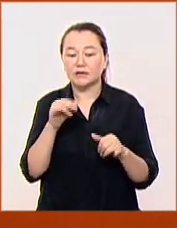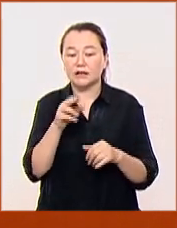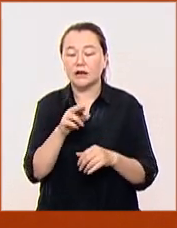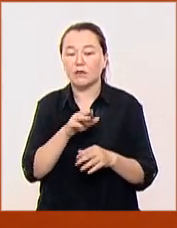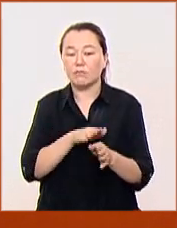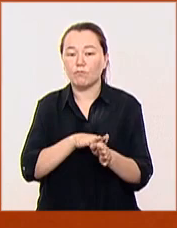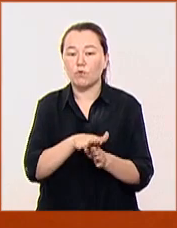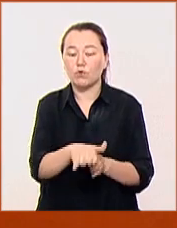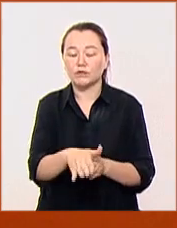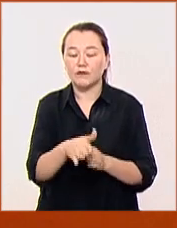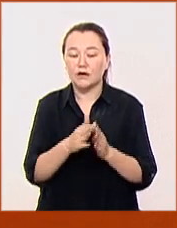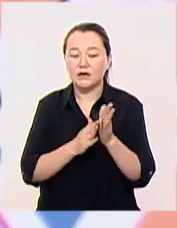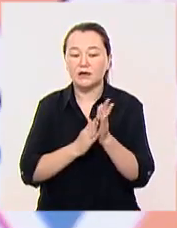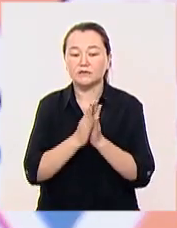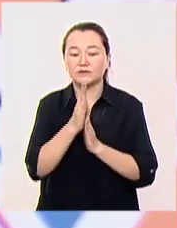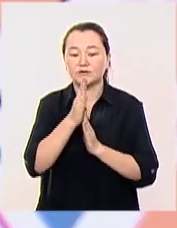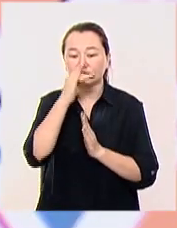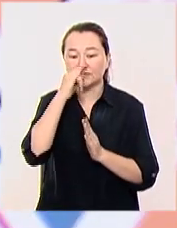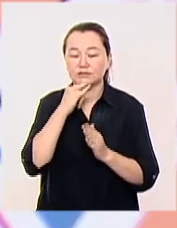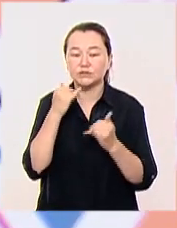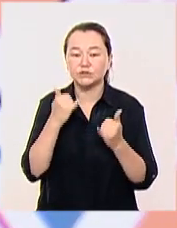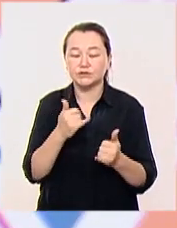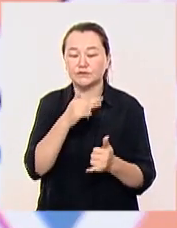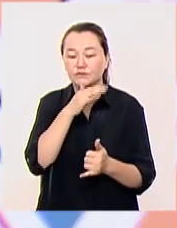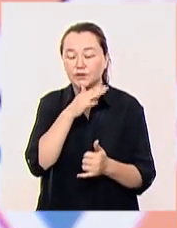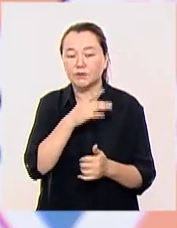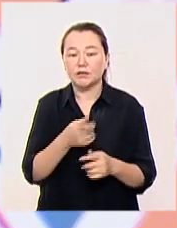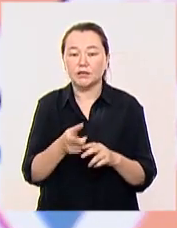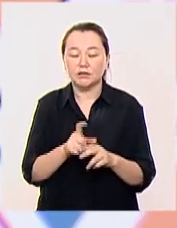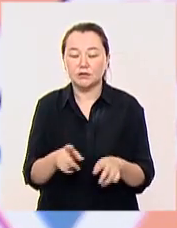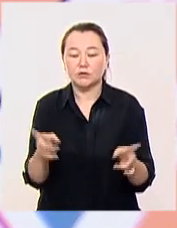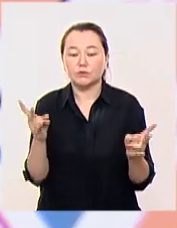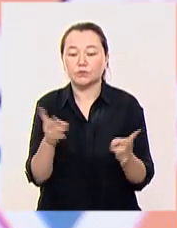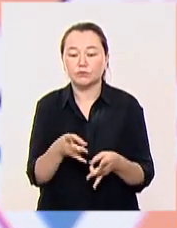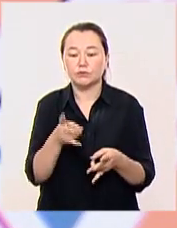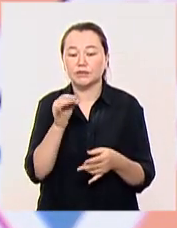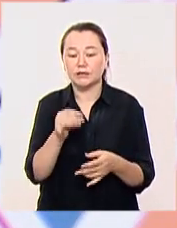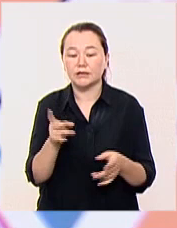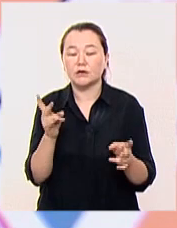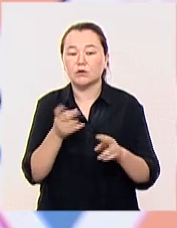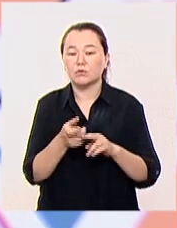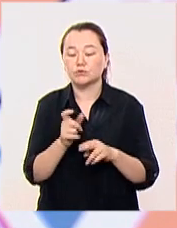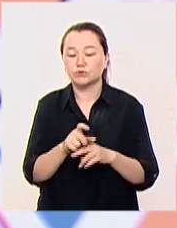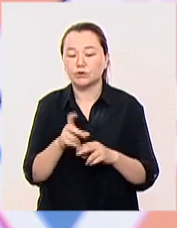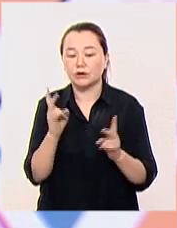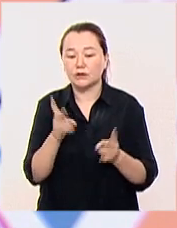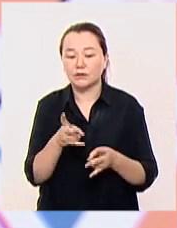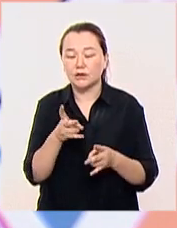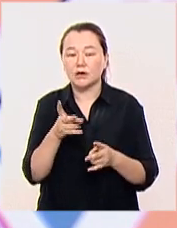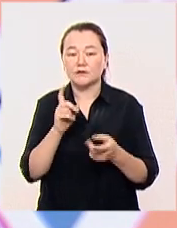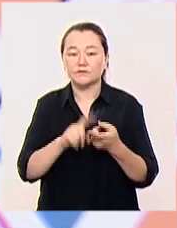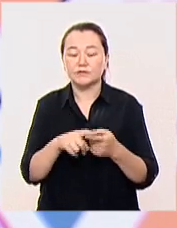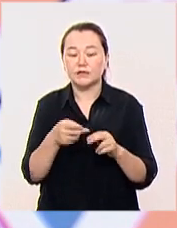полноценного развития Казахстана в настоящее время это как раз нужно и надо. В связи с этим